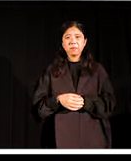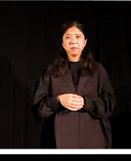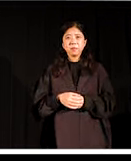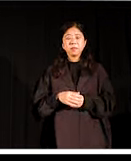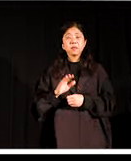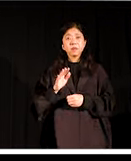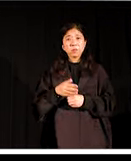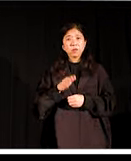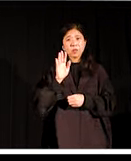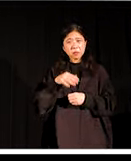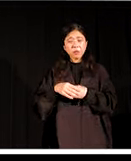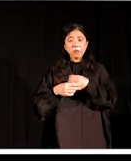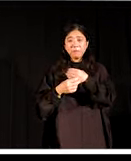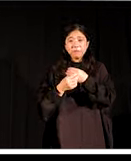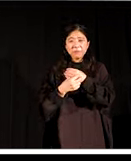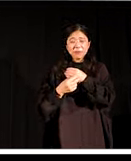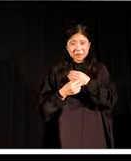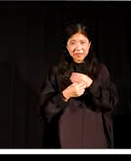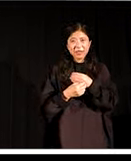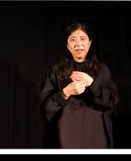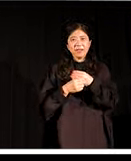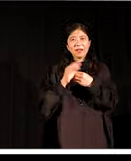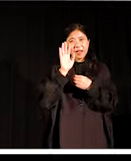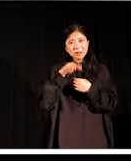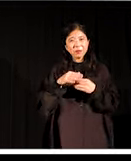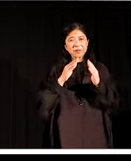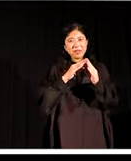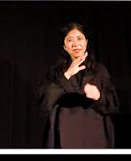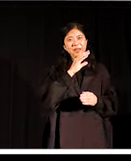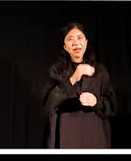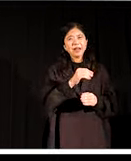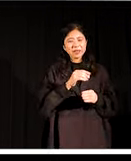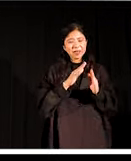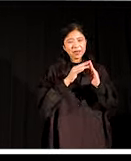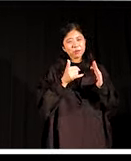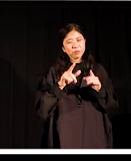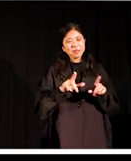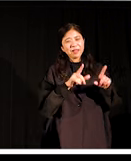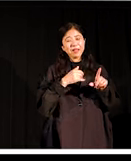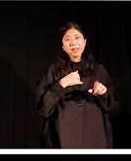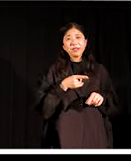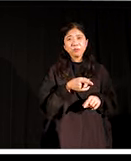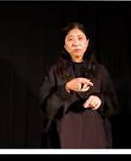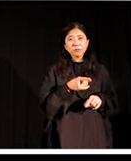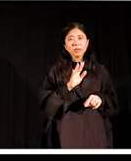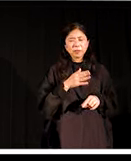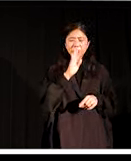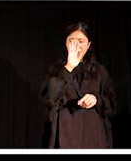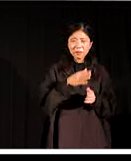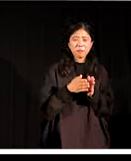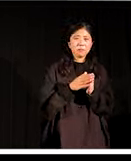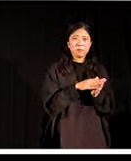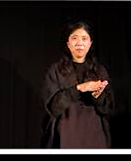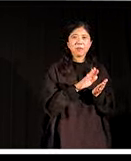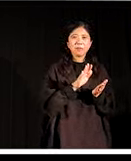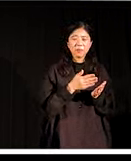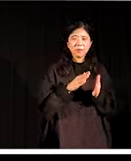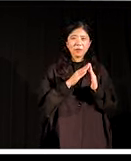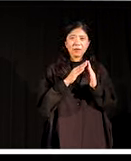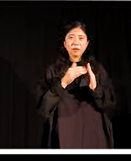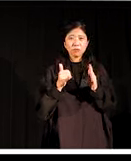料が聞いてくると一旦元気になってお家で家族と過ごせるようになったりであの亡くなる時もご家族が本当にこう最まで見てくれて